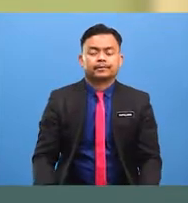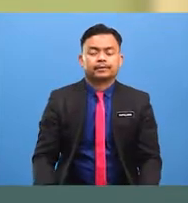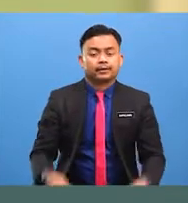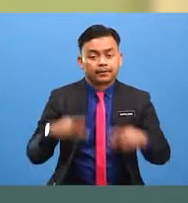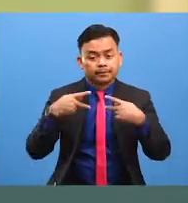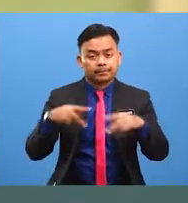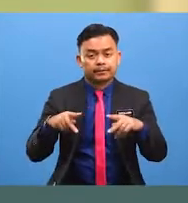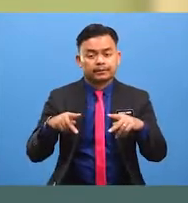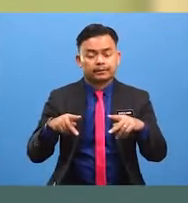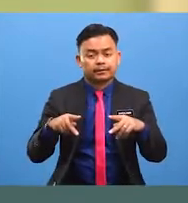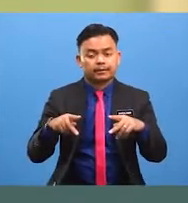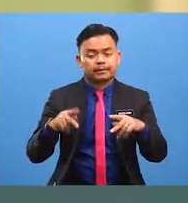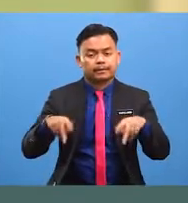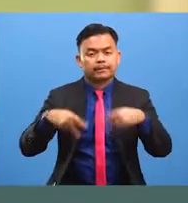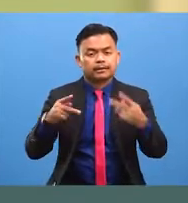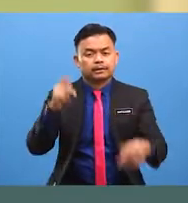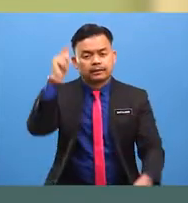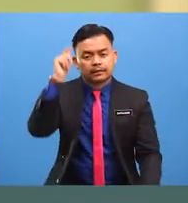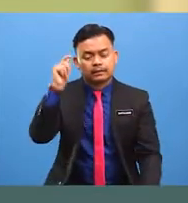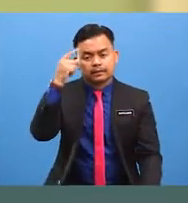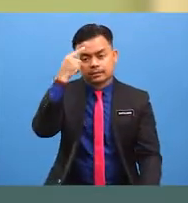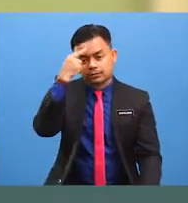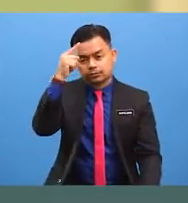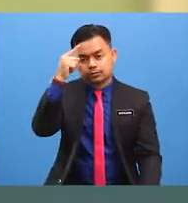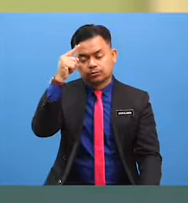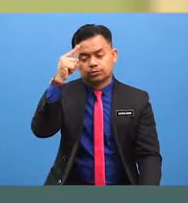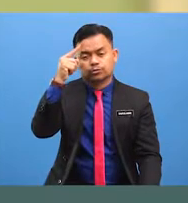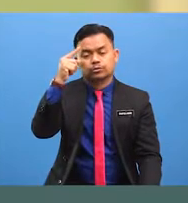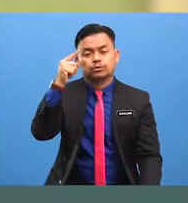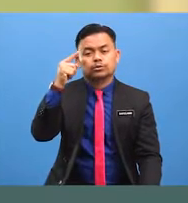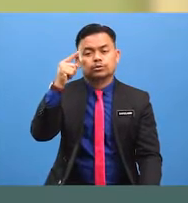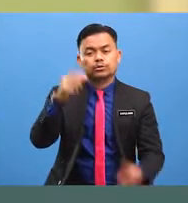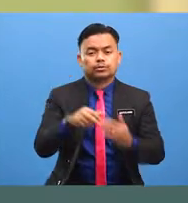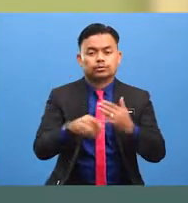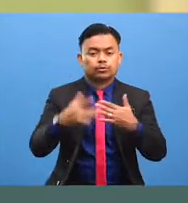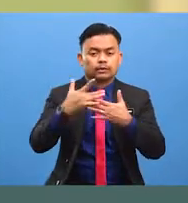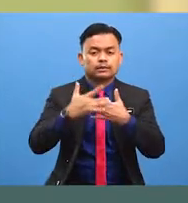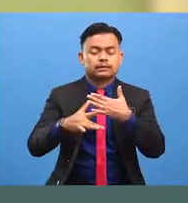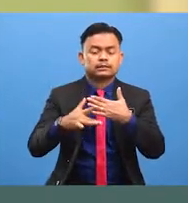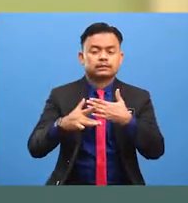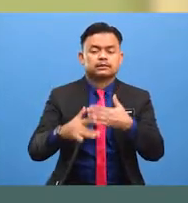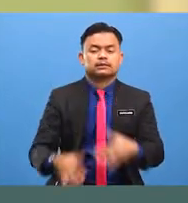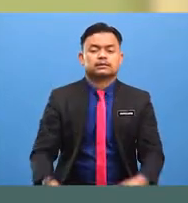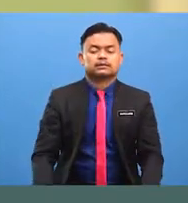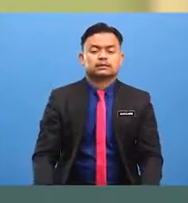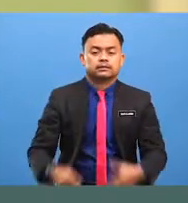Pernahkah kamu ke tandas untuk membuang sejenis cecair daripada badan kamu?